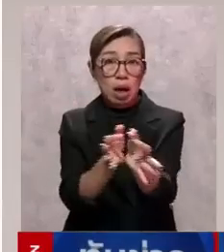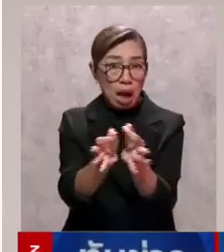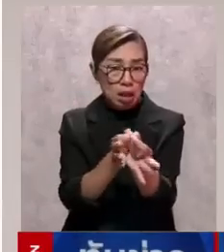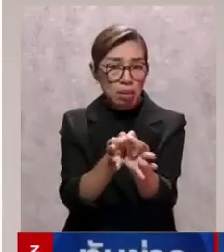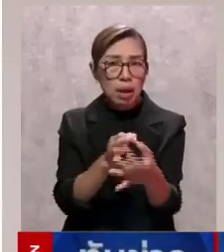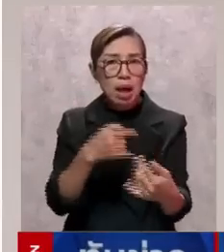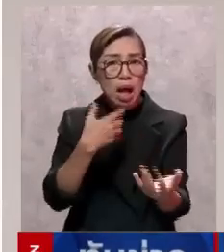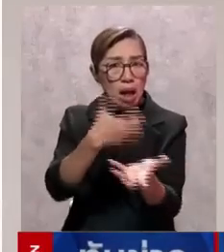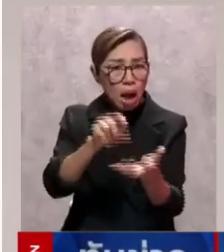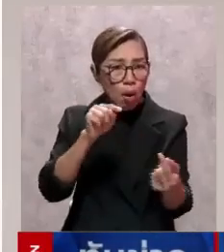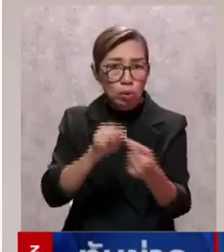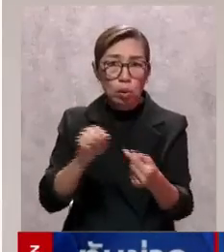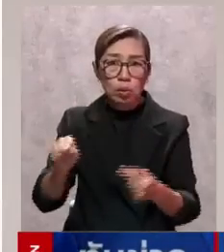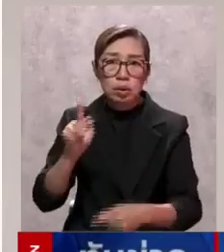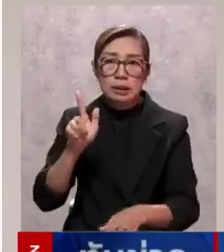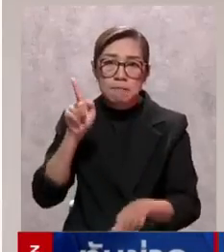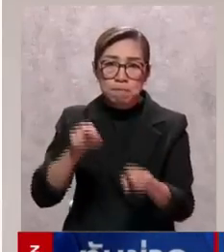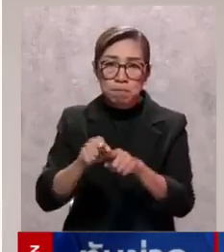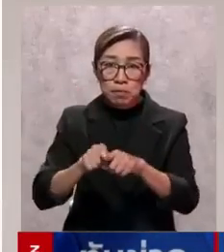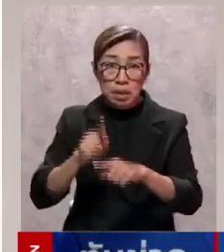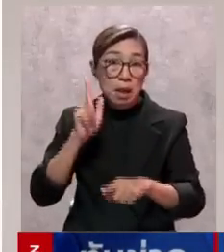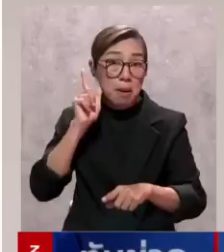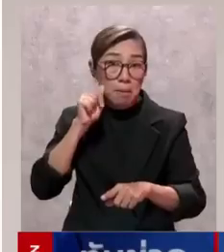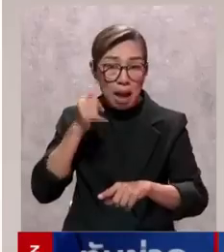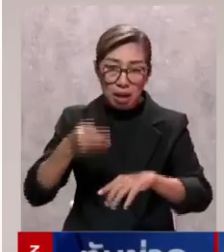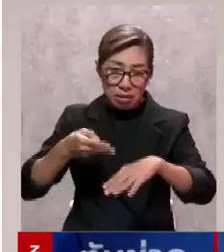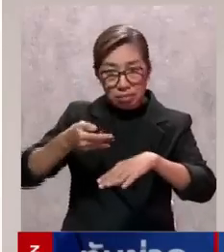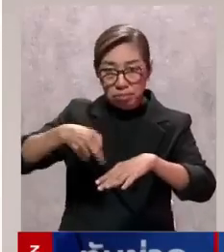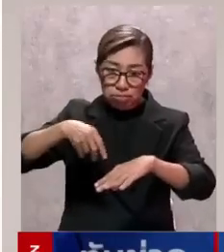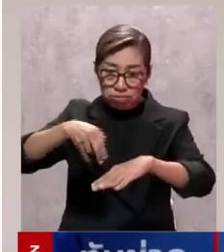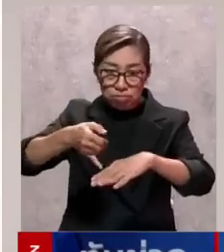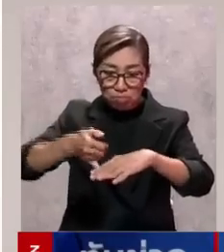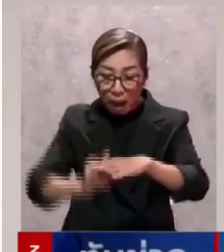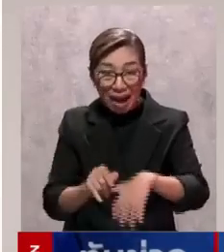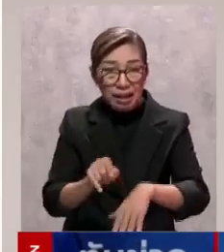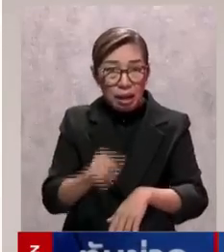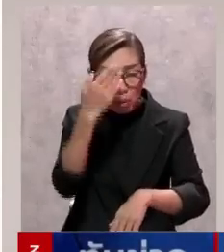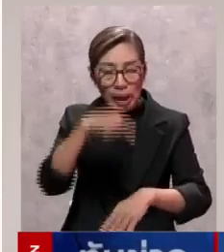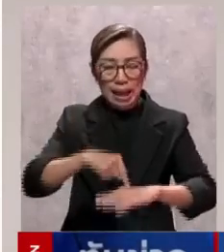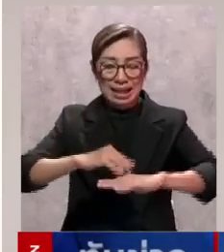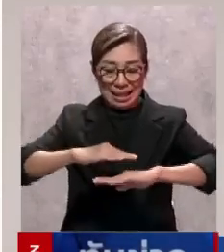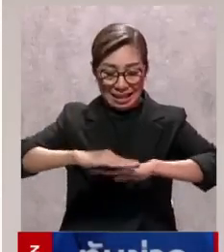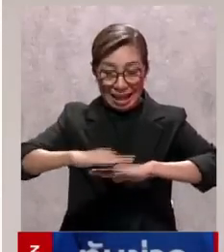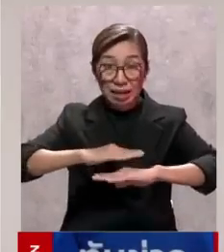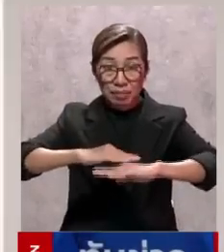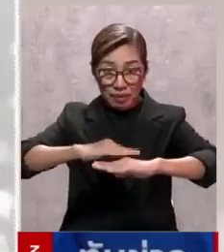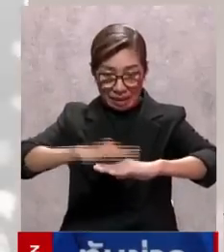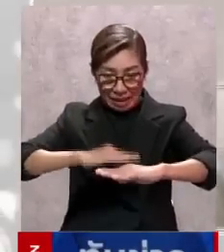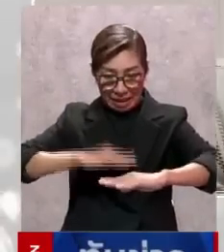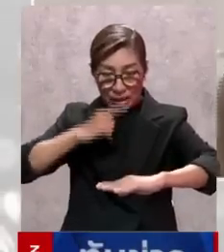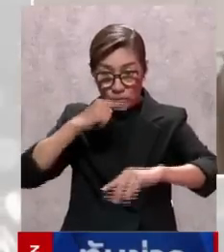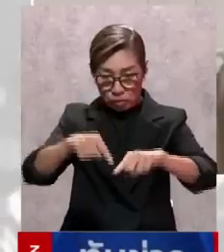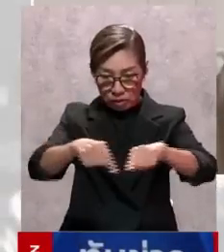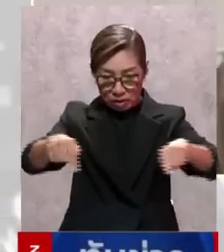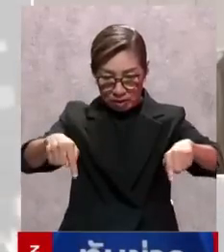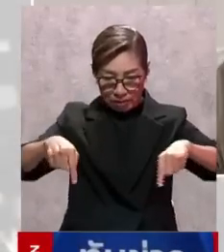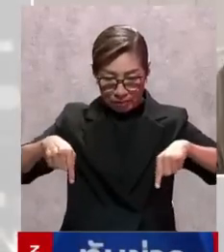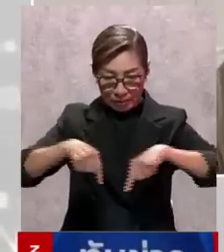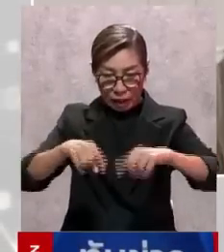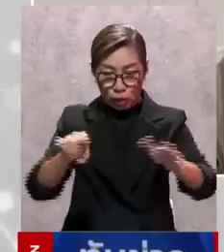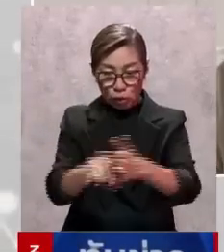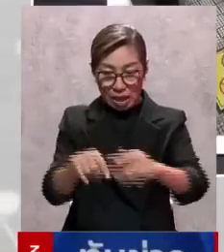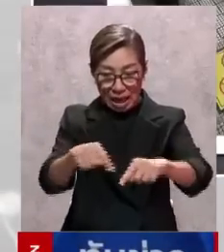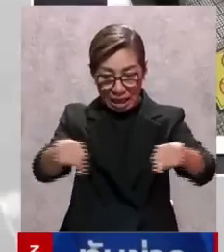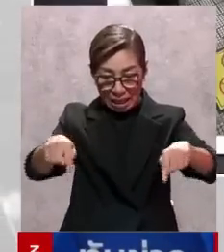รื่องของสาเหตุที่ทำให้เกิดเหตุอะค่ ะ โดยเฉพาะที่ลูกชายบอกว่ามันเป็นเพราะว่าไอ้แผ่นเหล็กอะแผ่นที่3ก่อนจะถึงทางสิ้นสุดทางเลื่อน